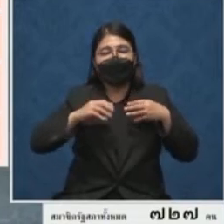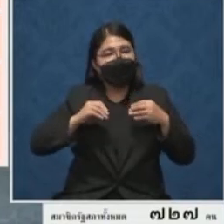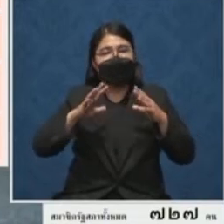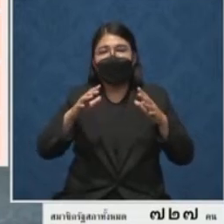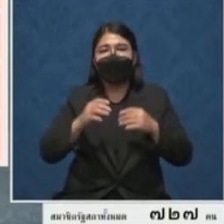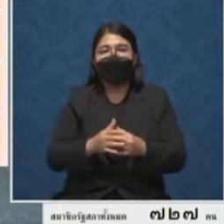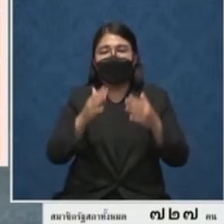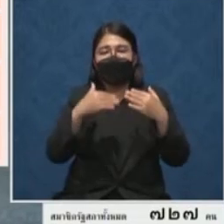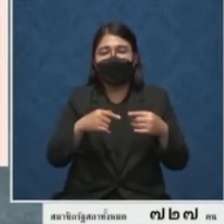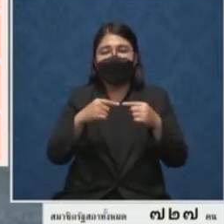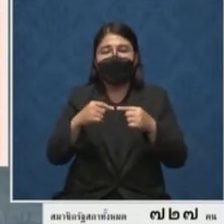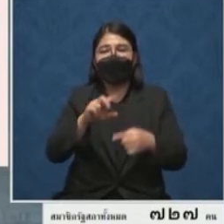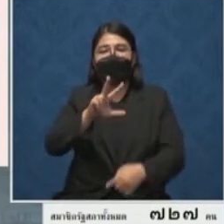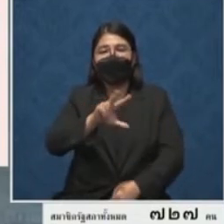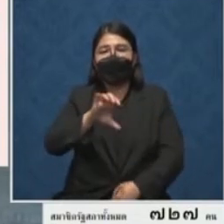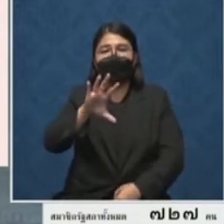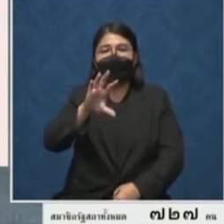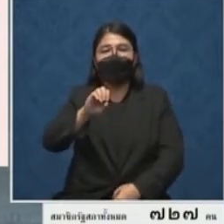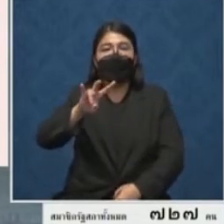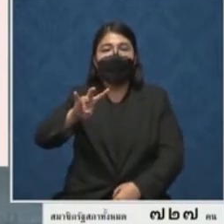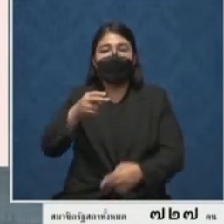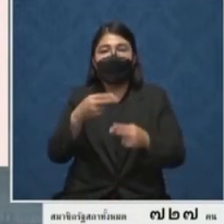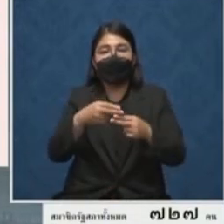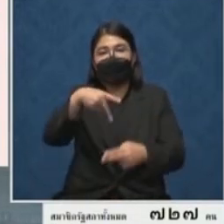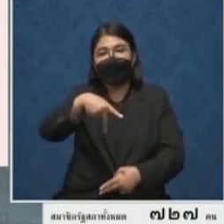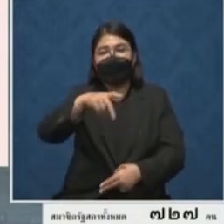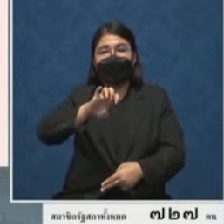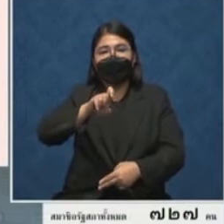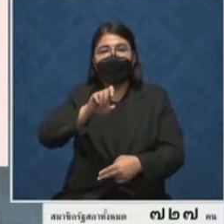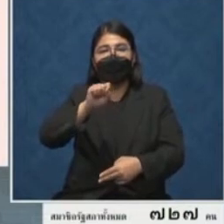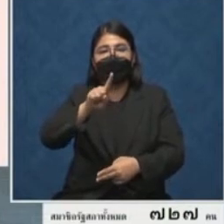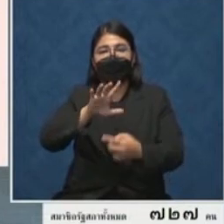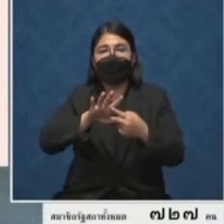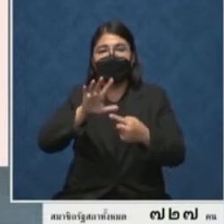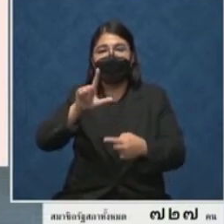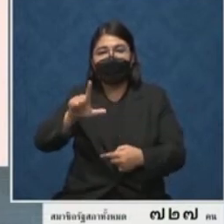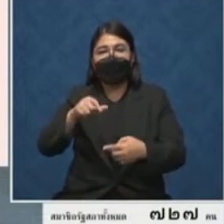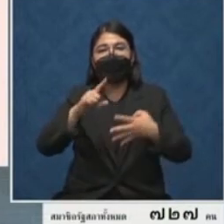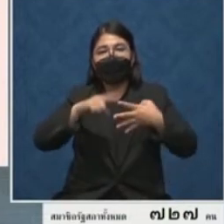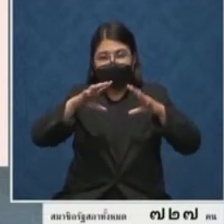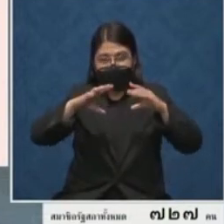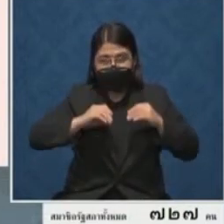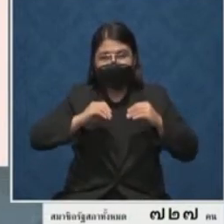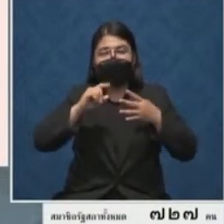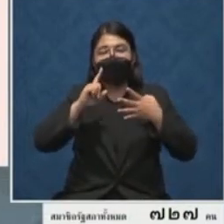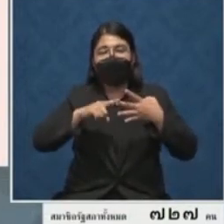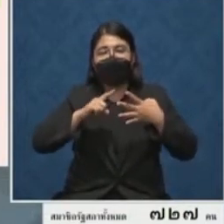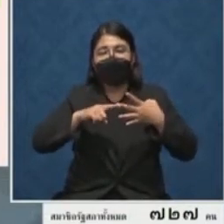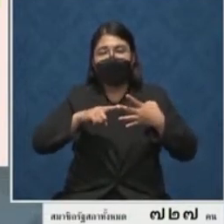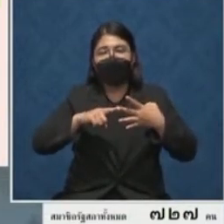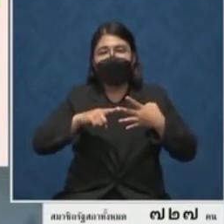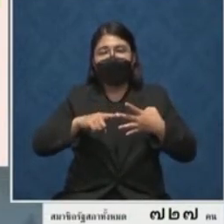357นายพิสารมานวพัฒน ์1รับหลักการ2รับหลัก